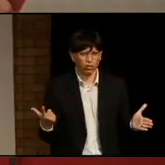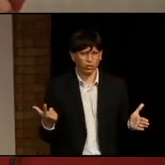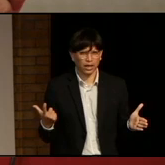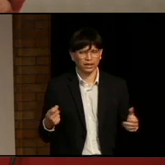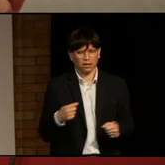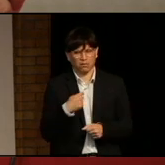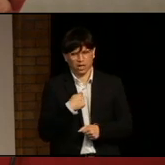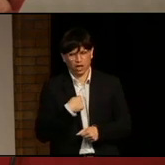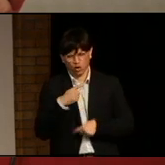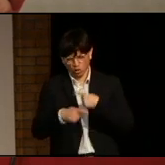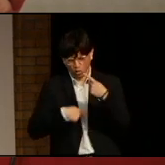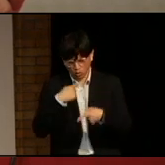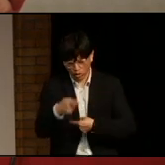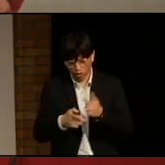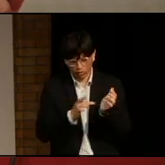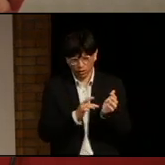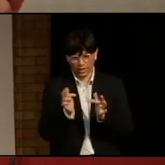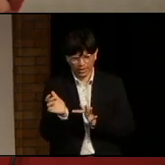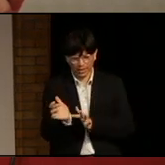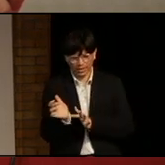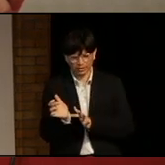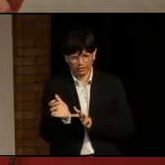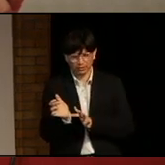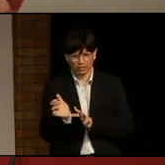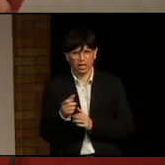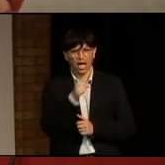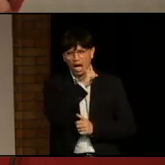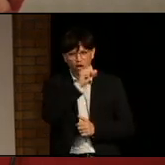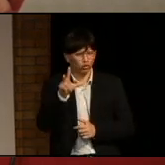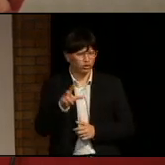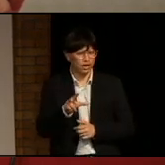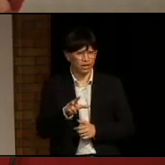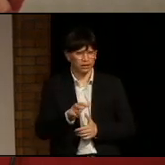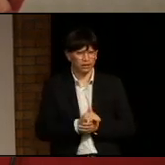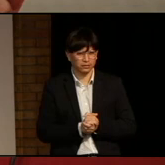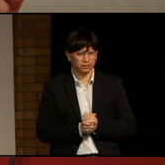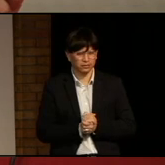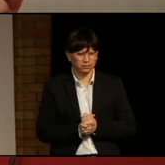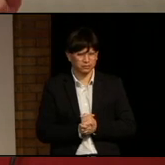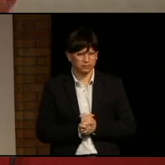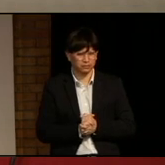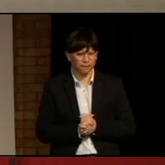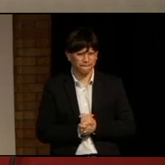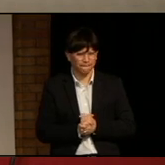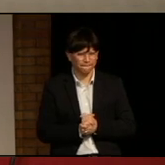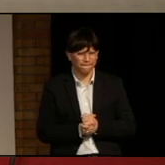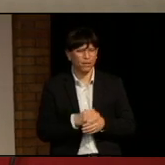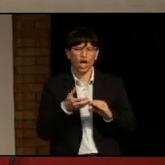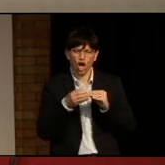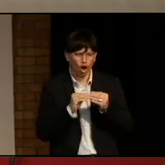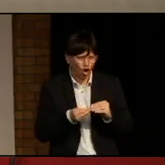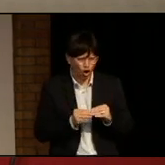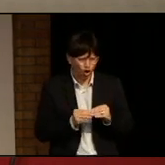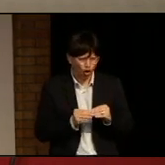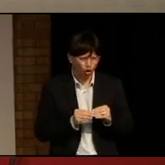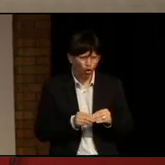possa seguire Cristo vivere il Vangelo annunciare la libertà che Dal Vangelo proviene come il